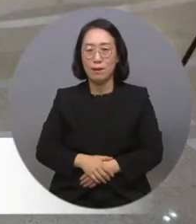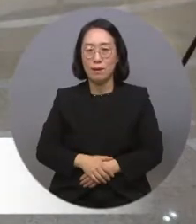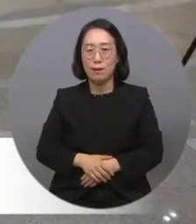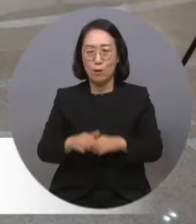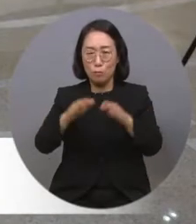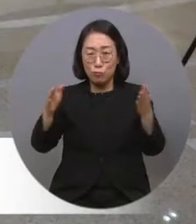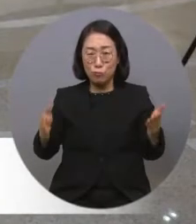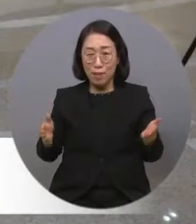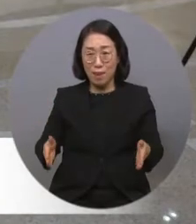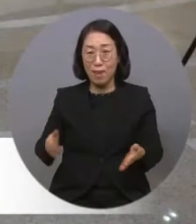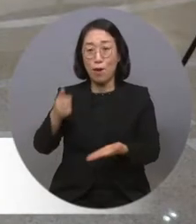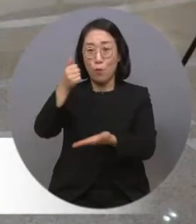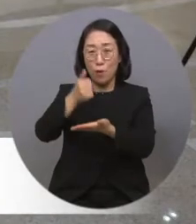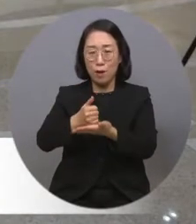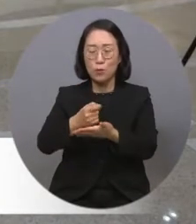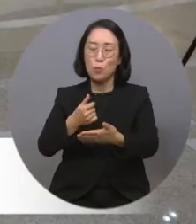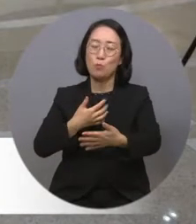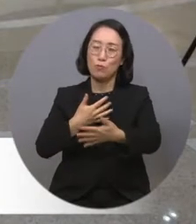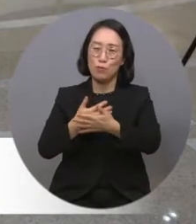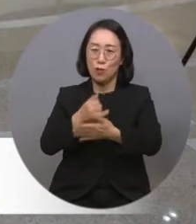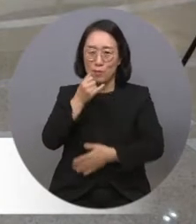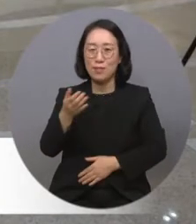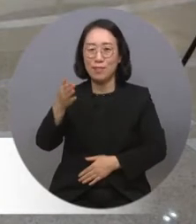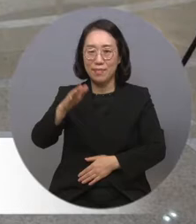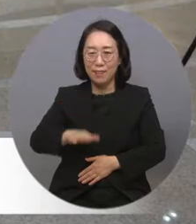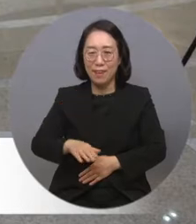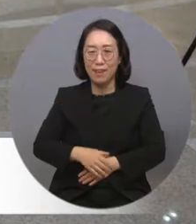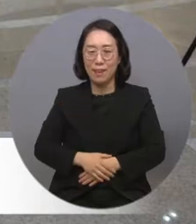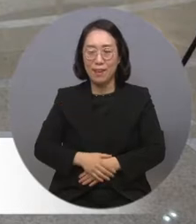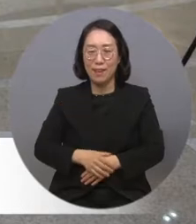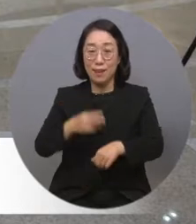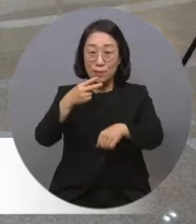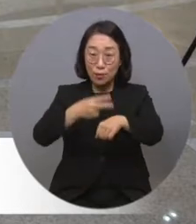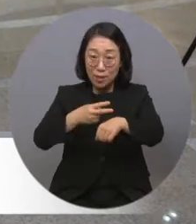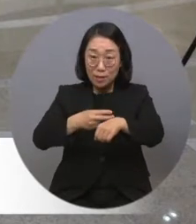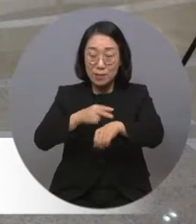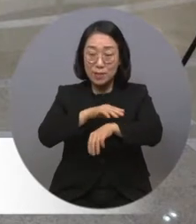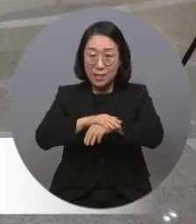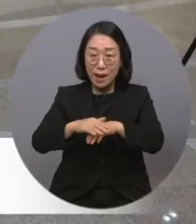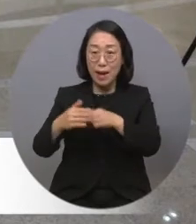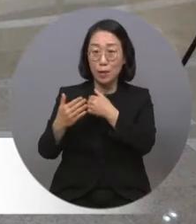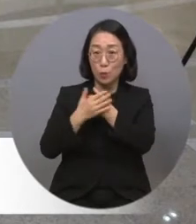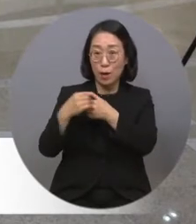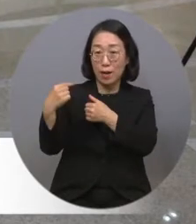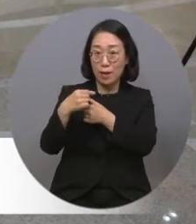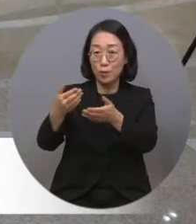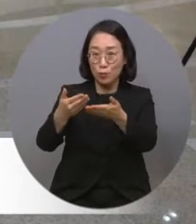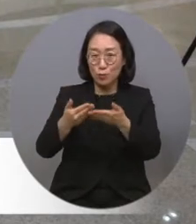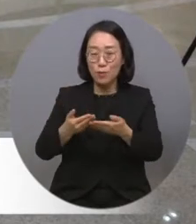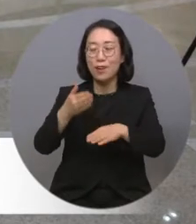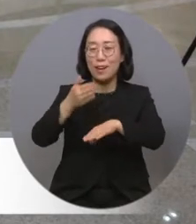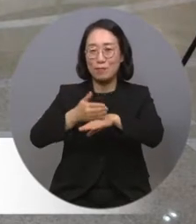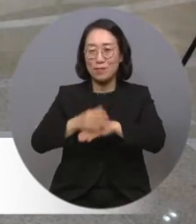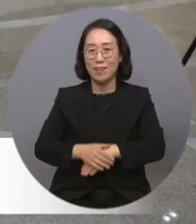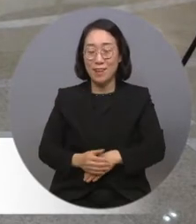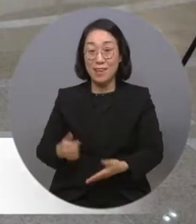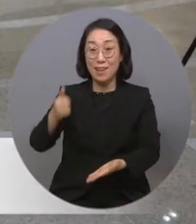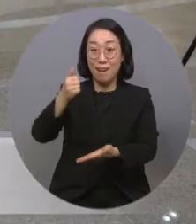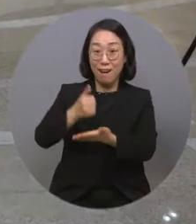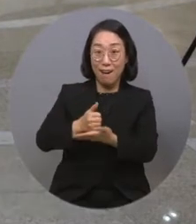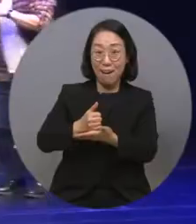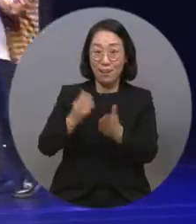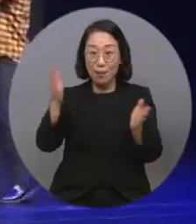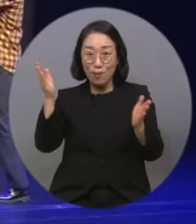좀 사실 두려움이 있었는데 이제 선생님들이 이끌어주셔가지고 되게 감사해요. 무대에 서니까 희열이